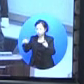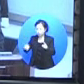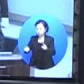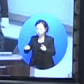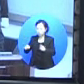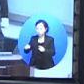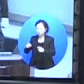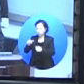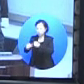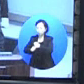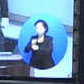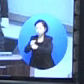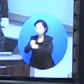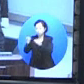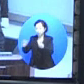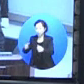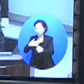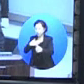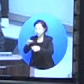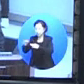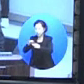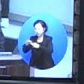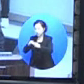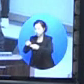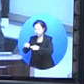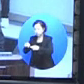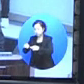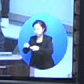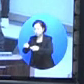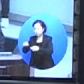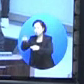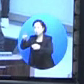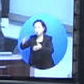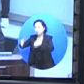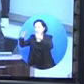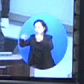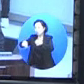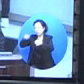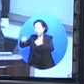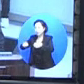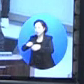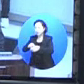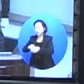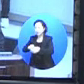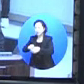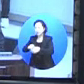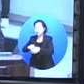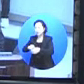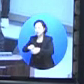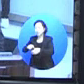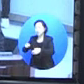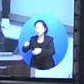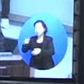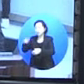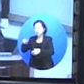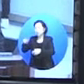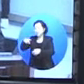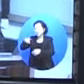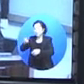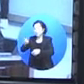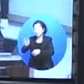장사를 한다는 한 상인은 홍보관이 있는 중 여기 상가 주변에 있는 사람들이나 알지 이 거리에서 벗어나면 모르는 사람이